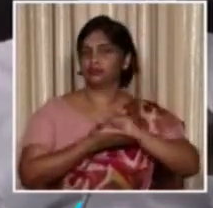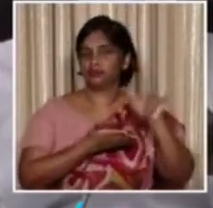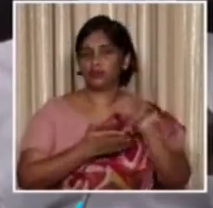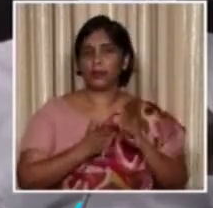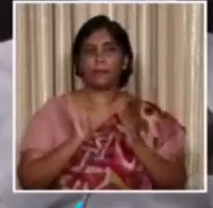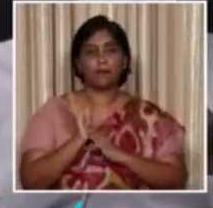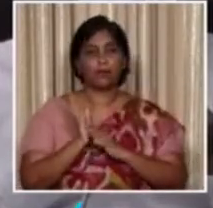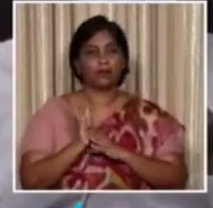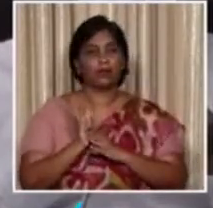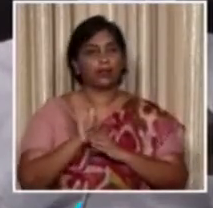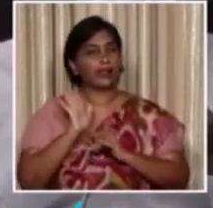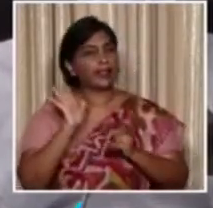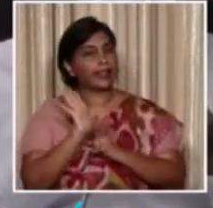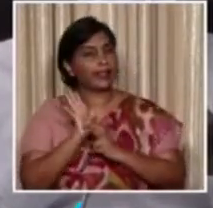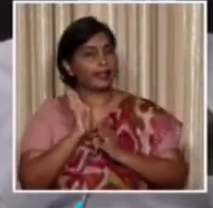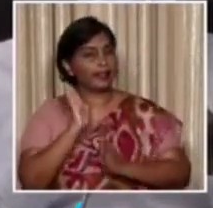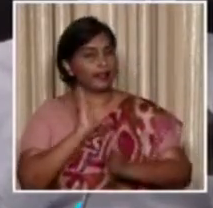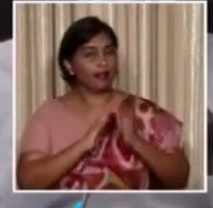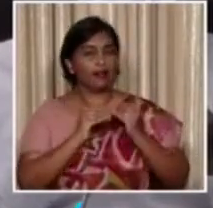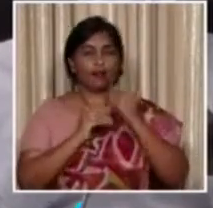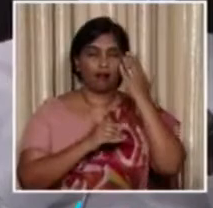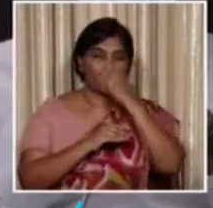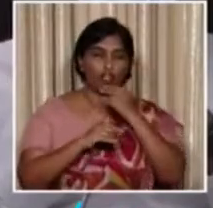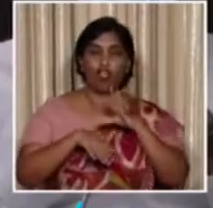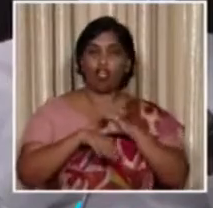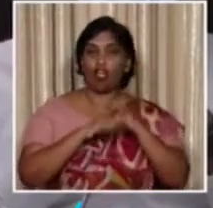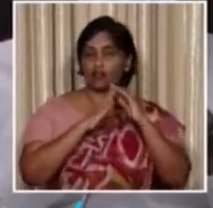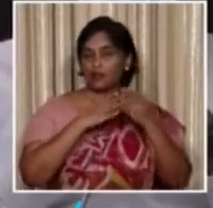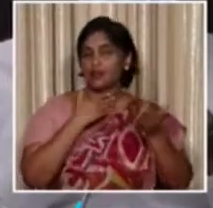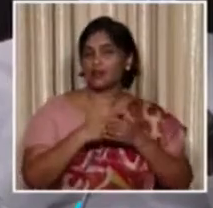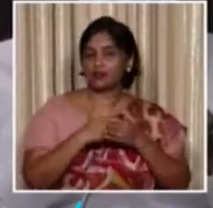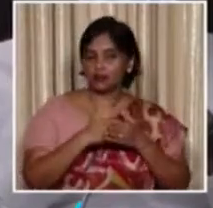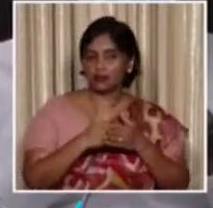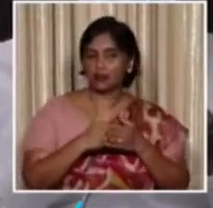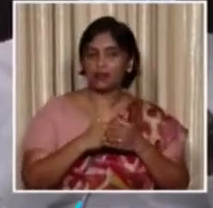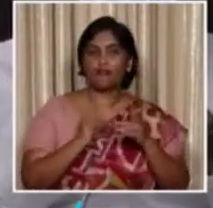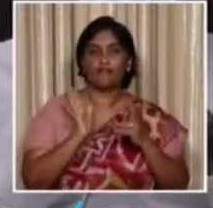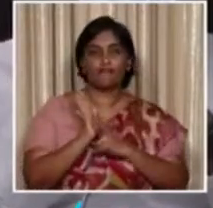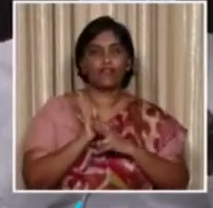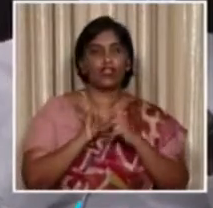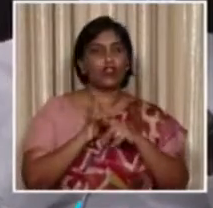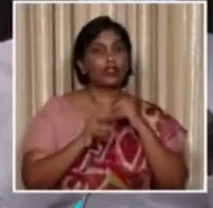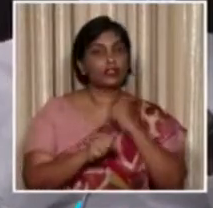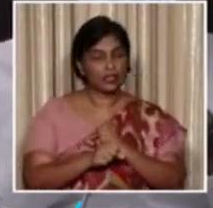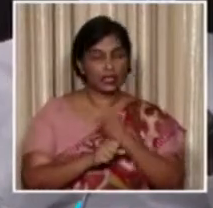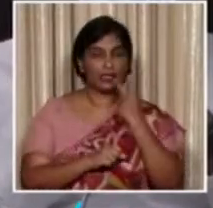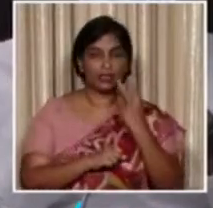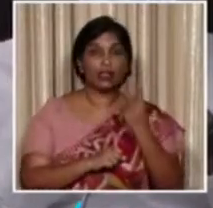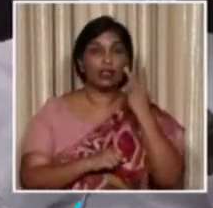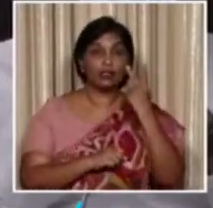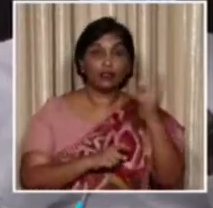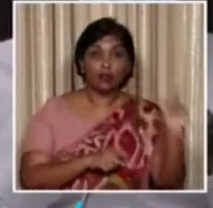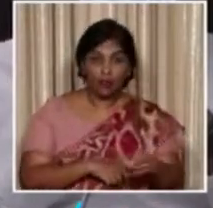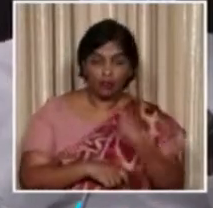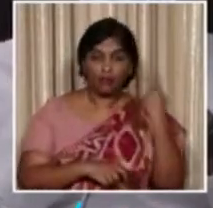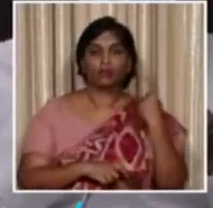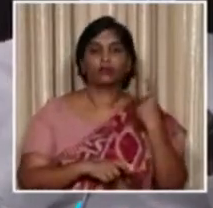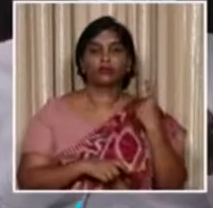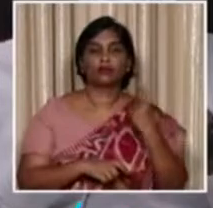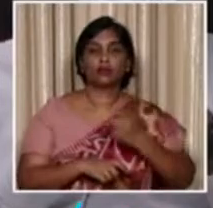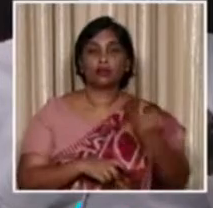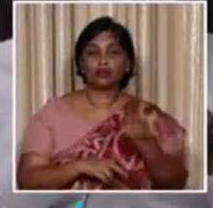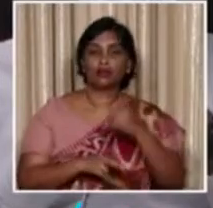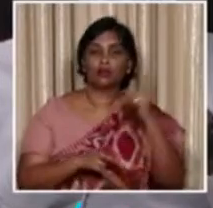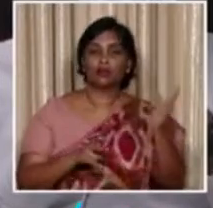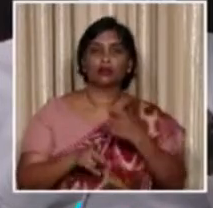මැදිරිගිරිය අර ඉතාම කැලේ මම ලස්සනට ඒ රෝහල හැදුවා. වියෝජීලා දෙන්නේ හිටියා වියෝජීලා දෙන්නම එක දවසෙම